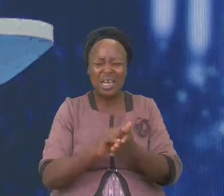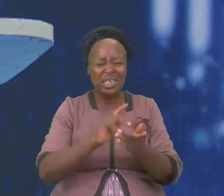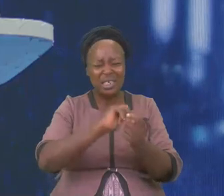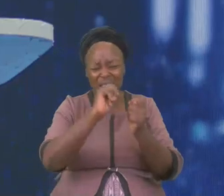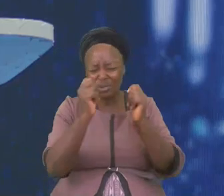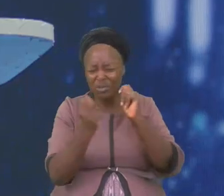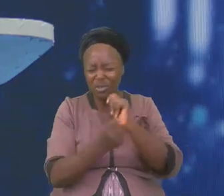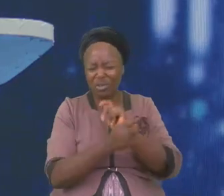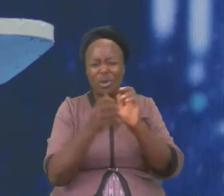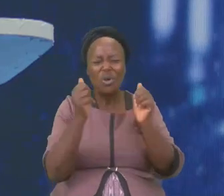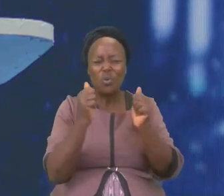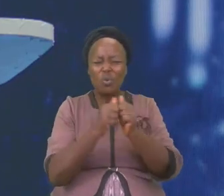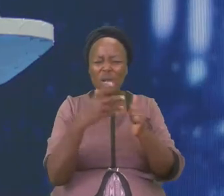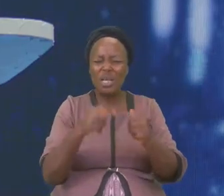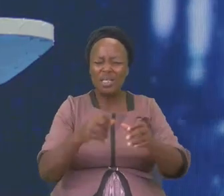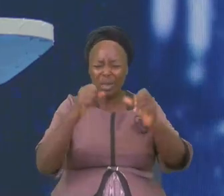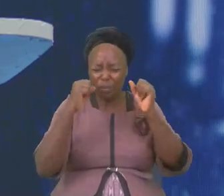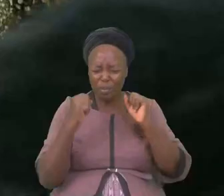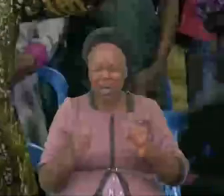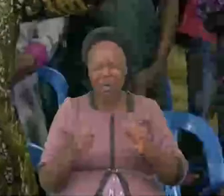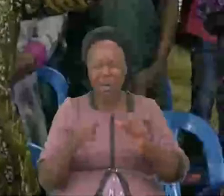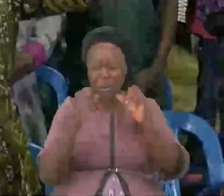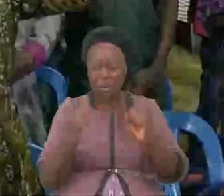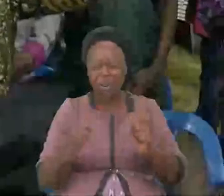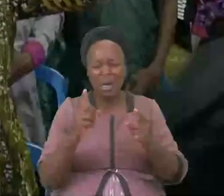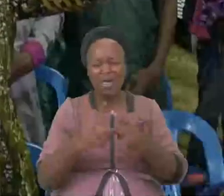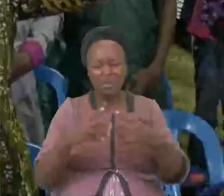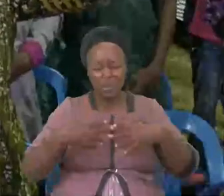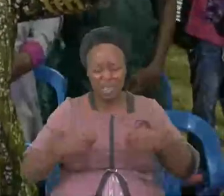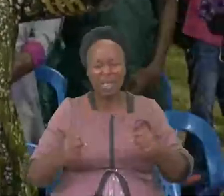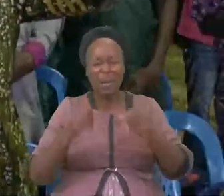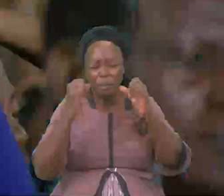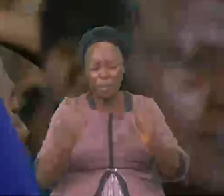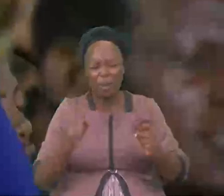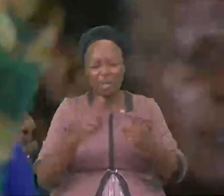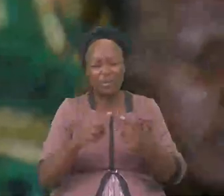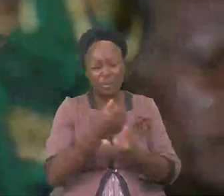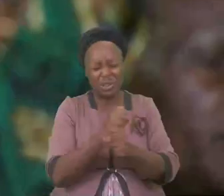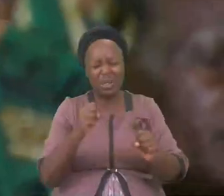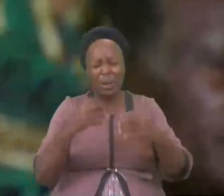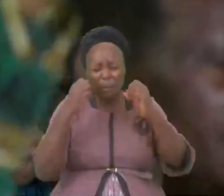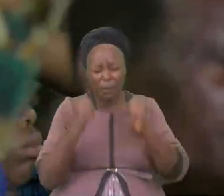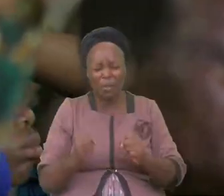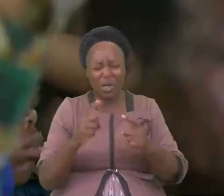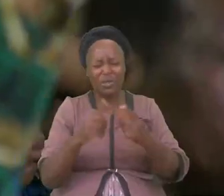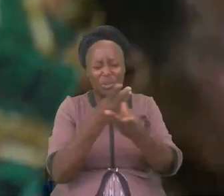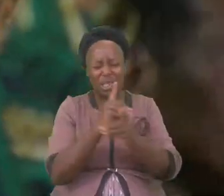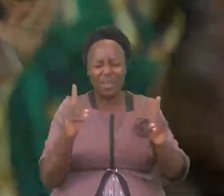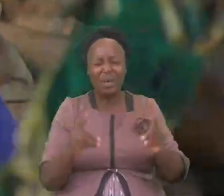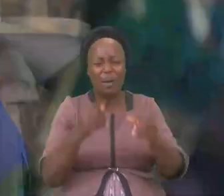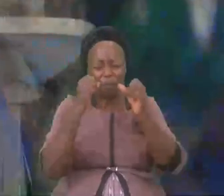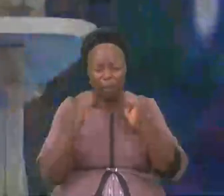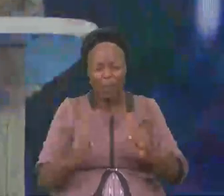transformation, par la puissance de guérir, la puissance de sauver, la puissance de délivrer,